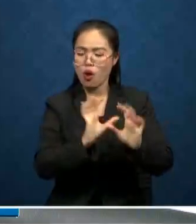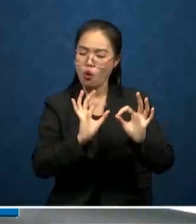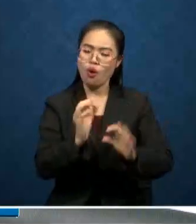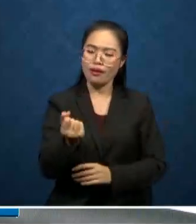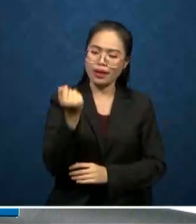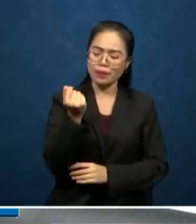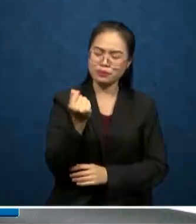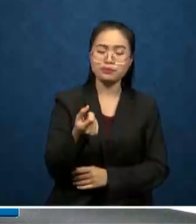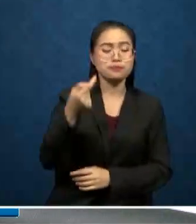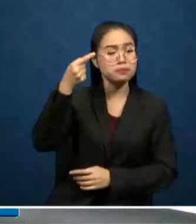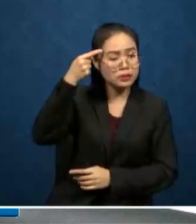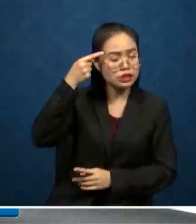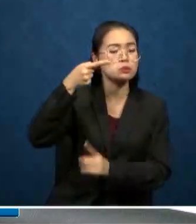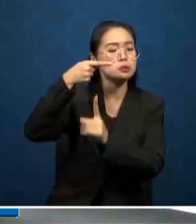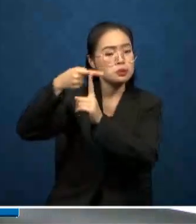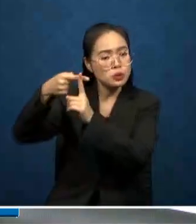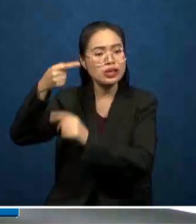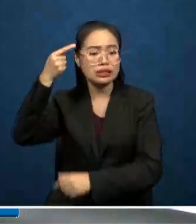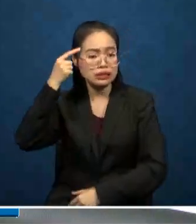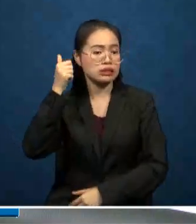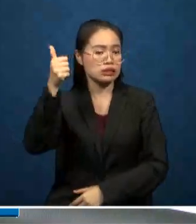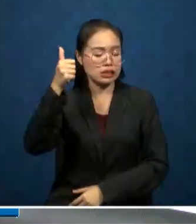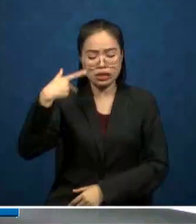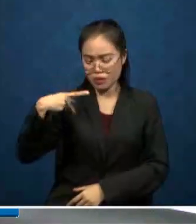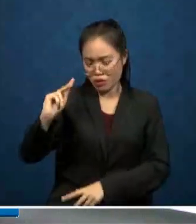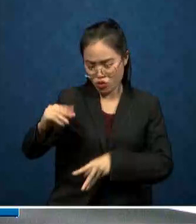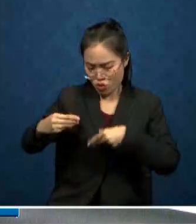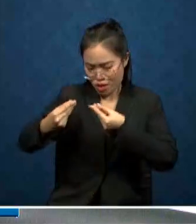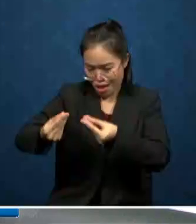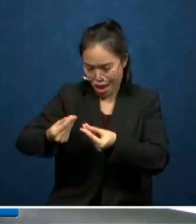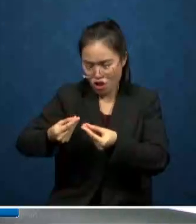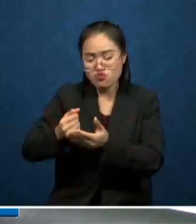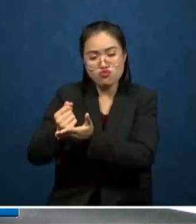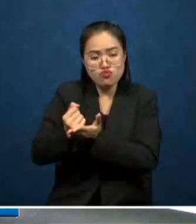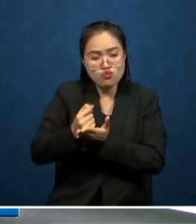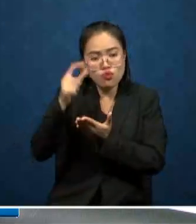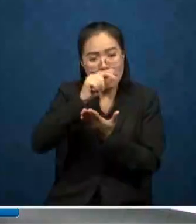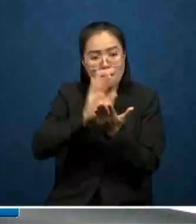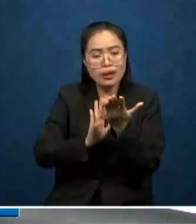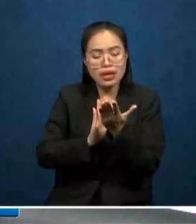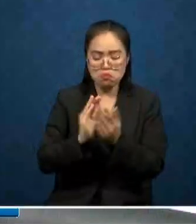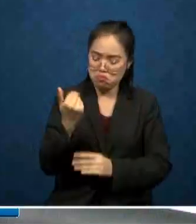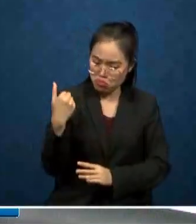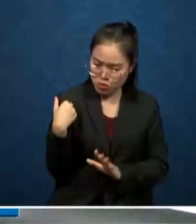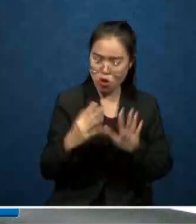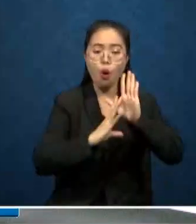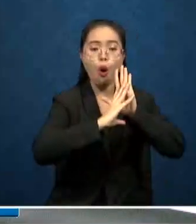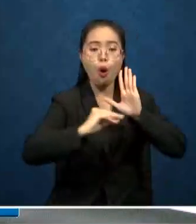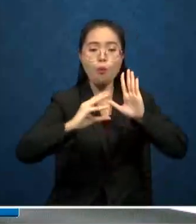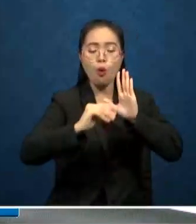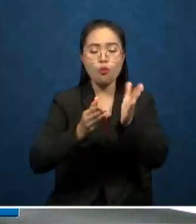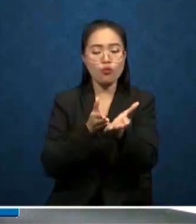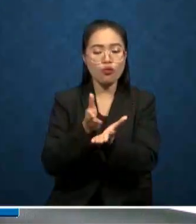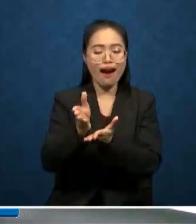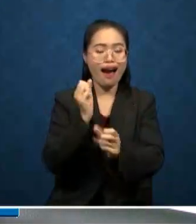ทัศนคติเชิงบวกต่อประเทศชาติและประชาชนโดยการอบรมพนักงานข้าราชการและ